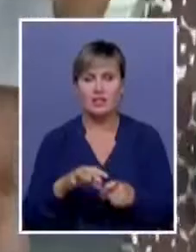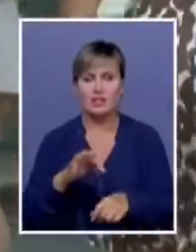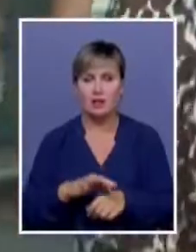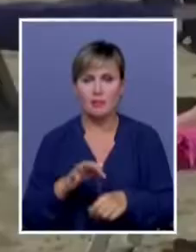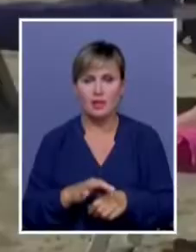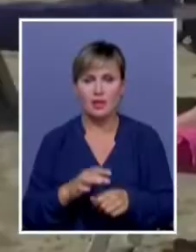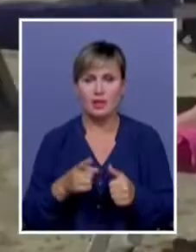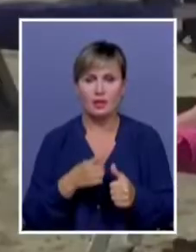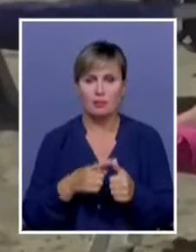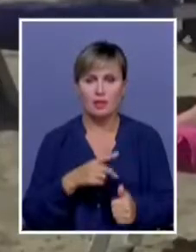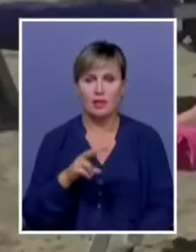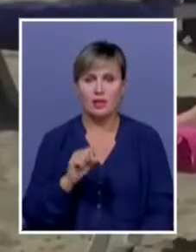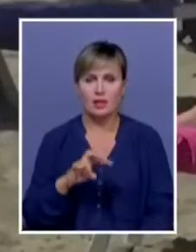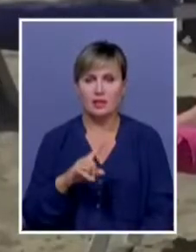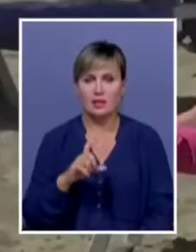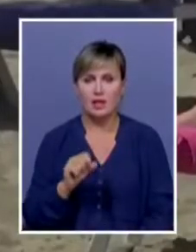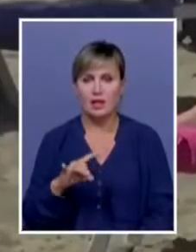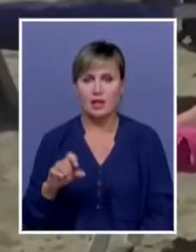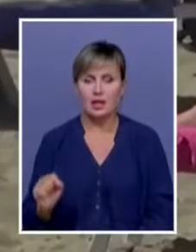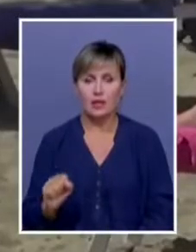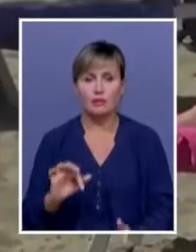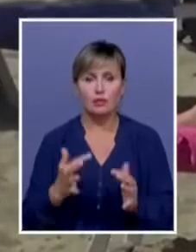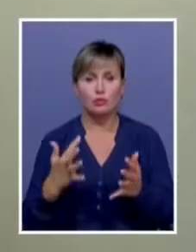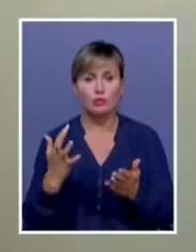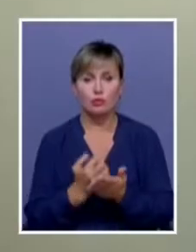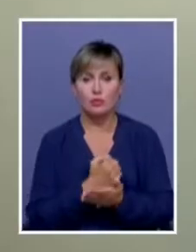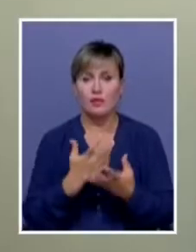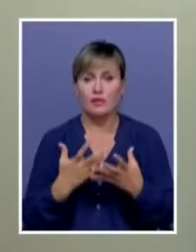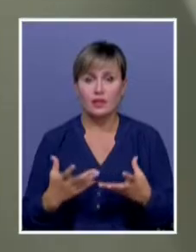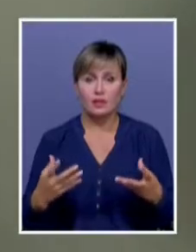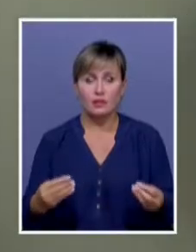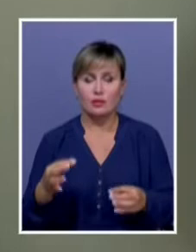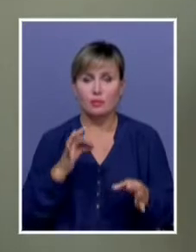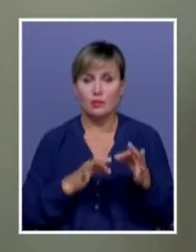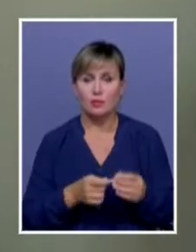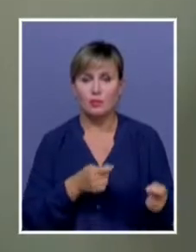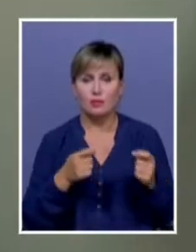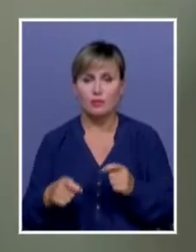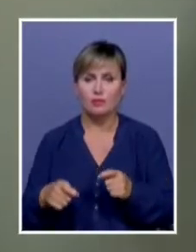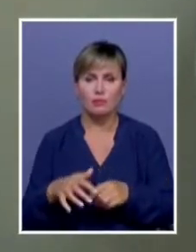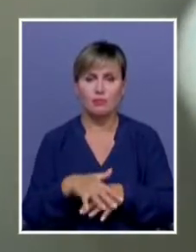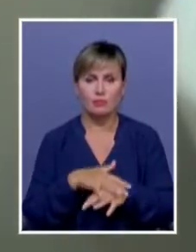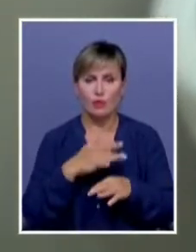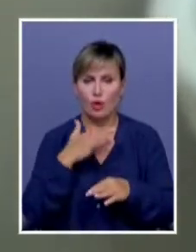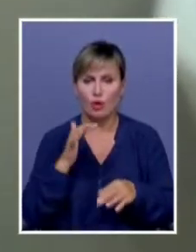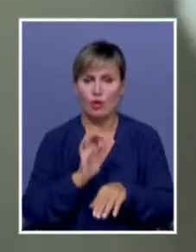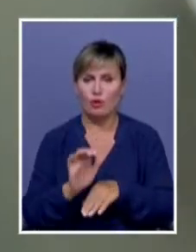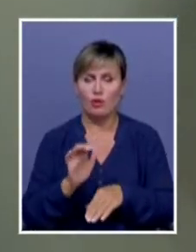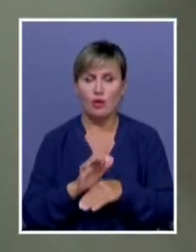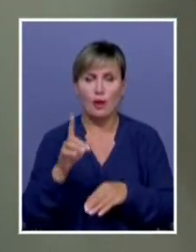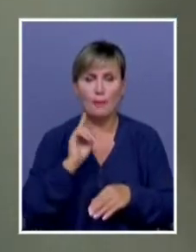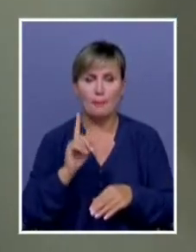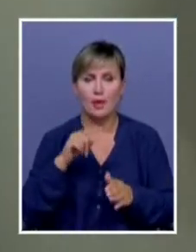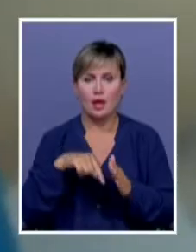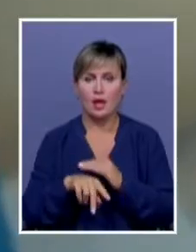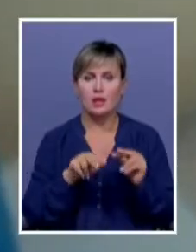заболеваний имени Ланзаро Спаланцани. В случае успеха весной препарат поступит в массовое производство. Пока же на